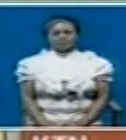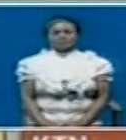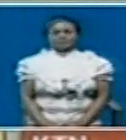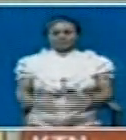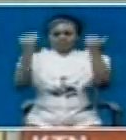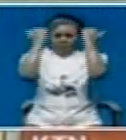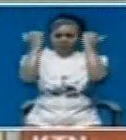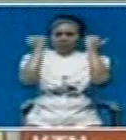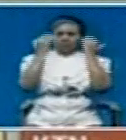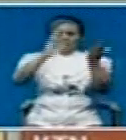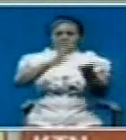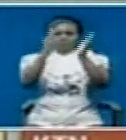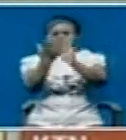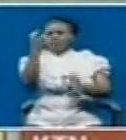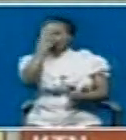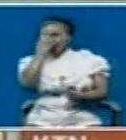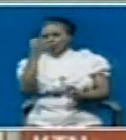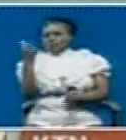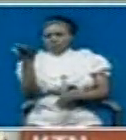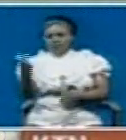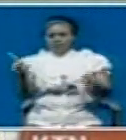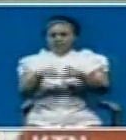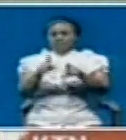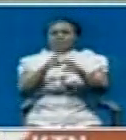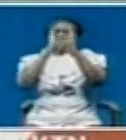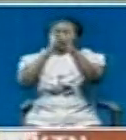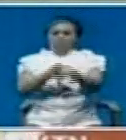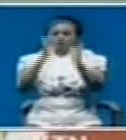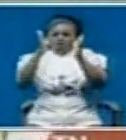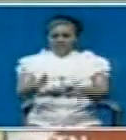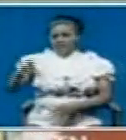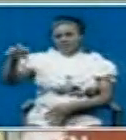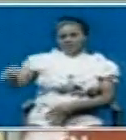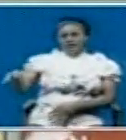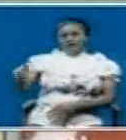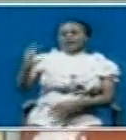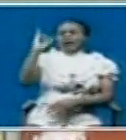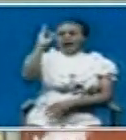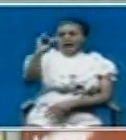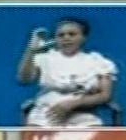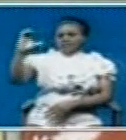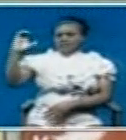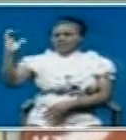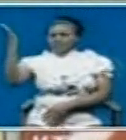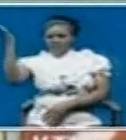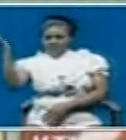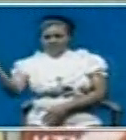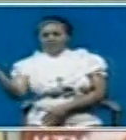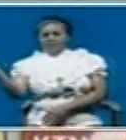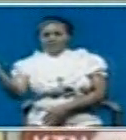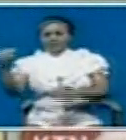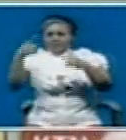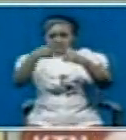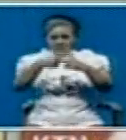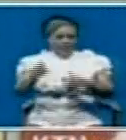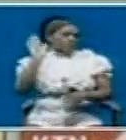Kesi inayomkabili naibu wa rais William Ruto pamoja na mwanahabari Joshua Arapsang katika mahakama ya kimataifa ya ICC